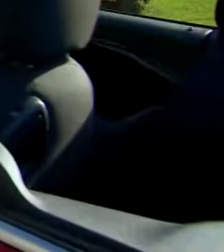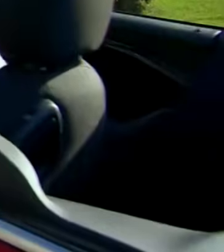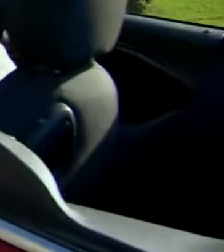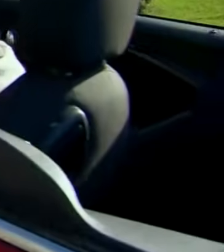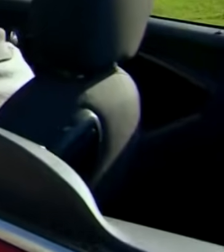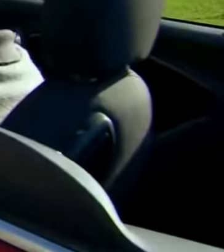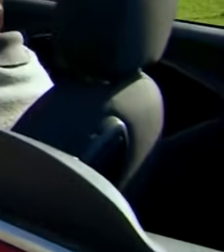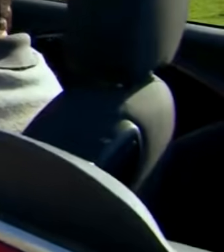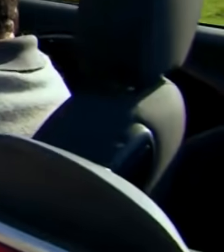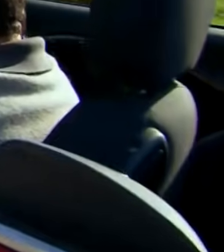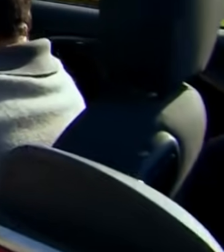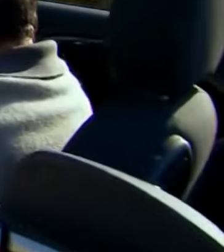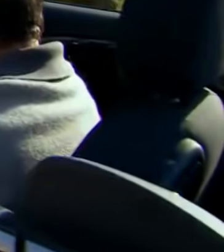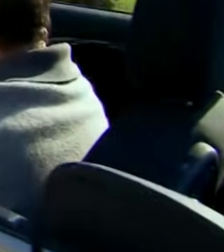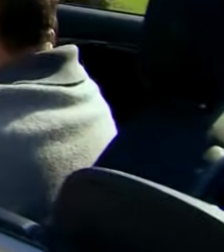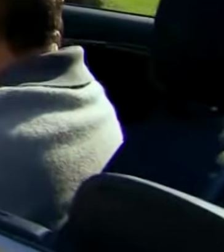çiçek açmışlar.